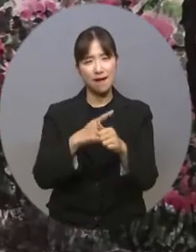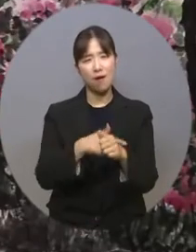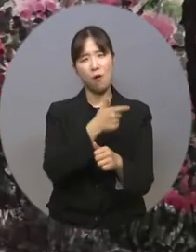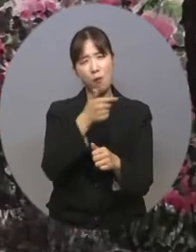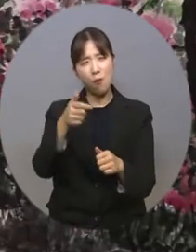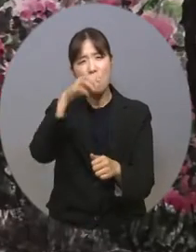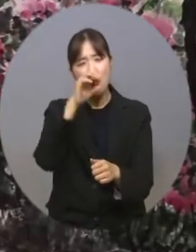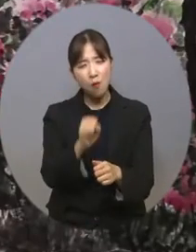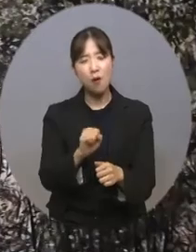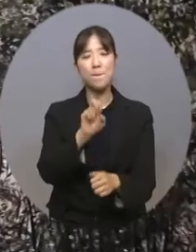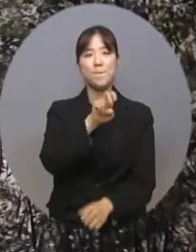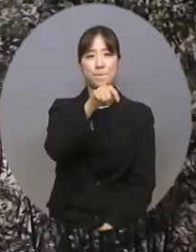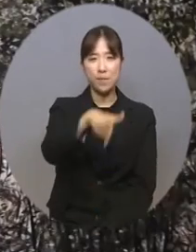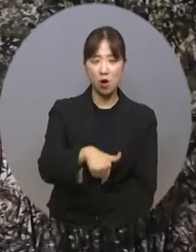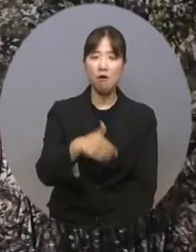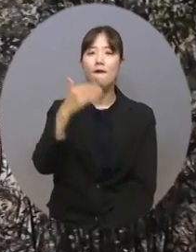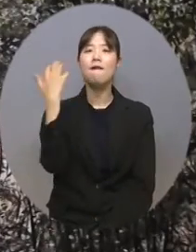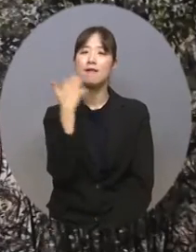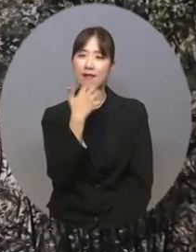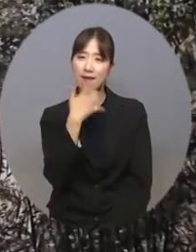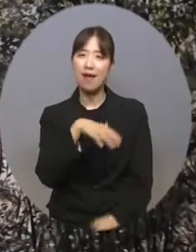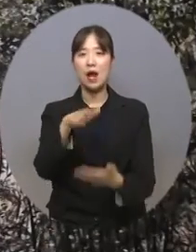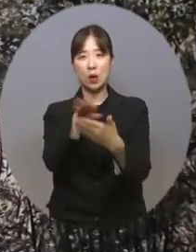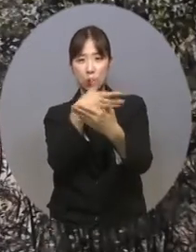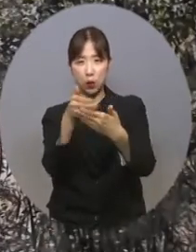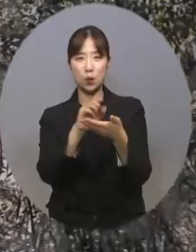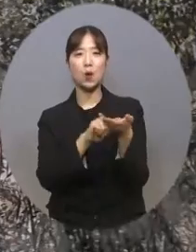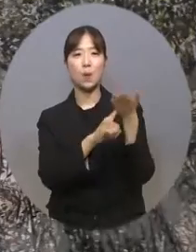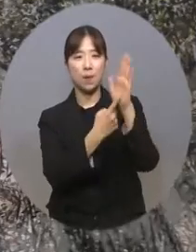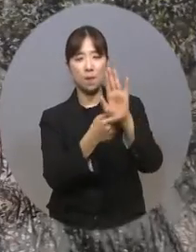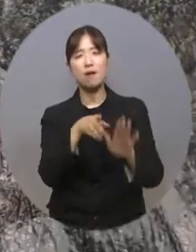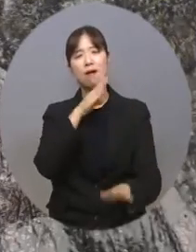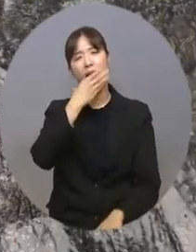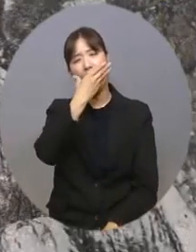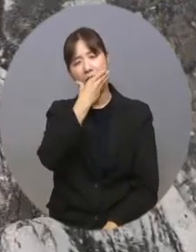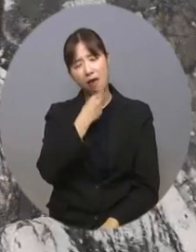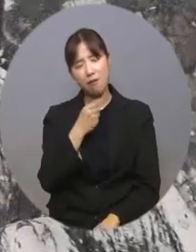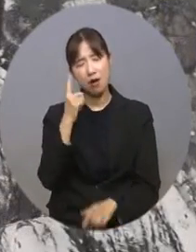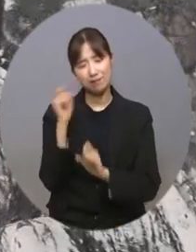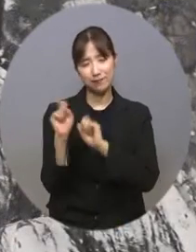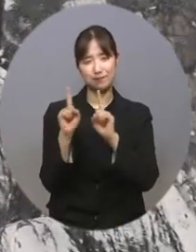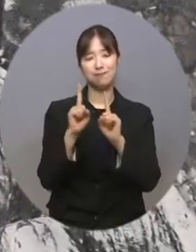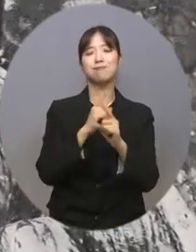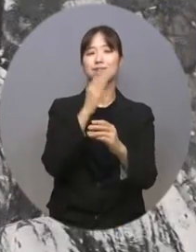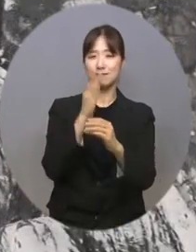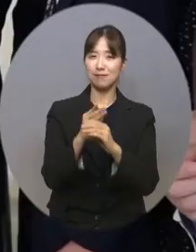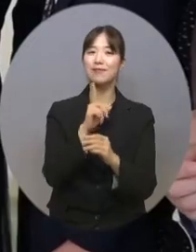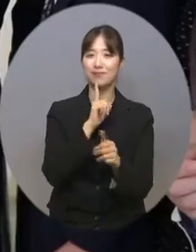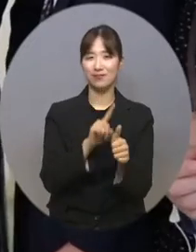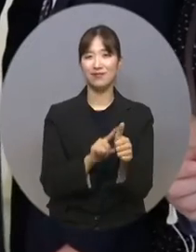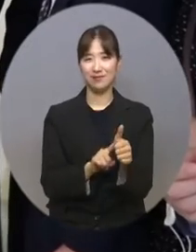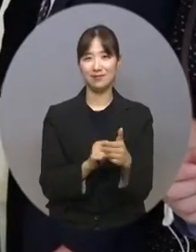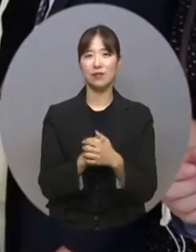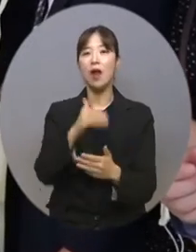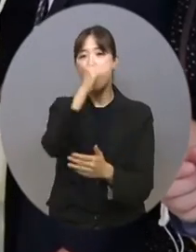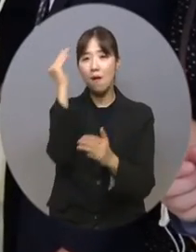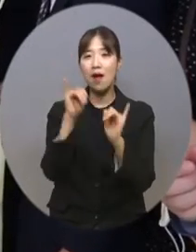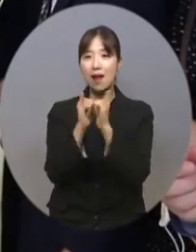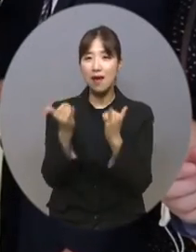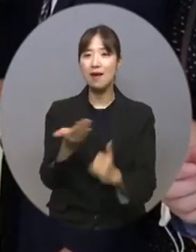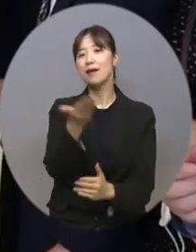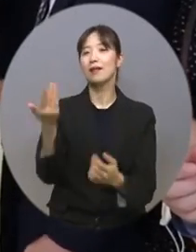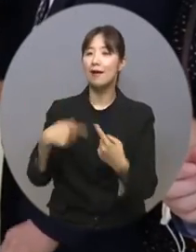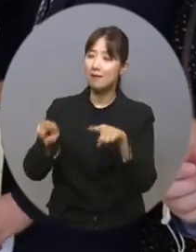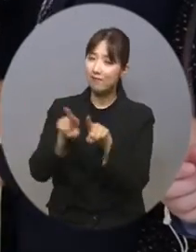감정을 먹과 색으로 표현하는 과정을 통해 행복한 에너지를 얻고 있다는 작가는 관람객들과 함께